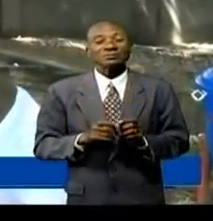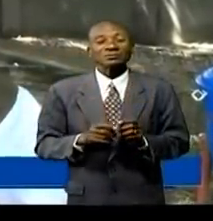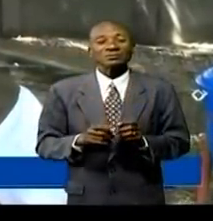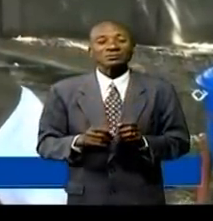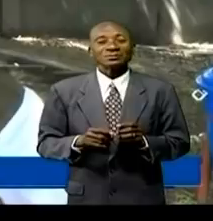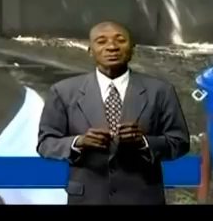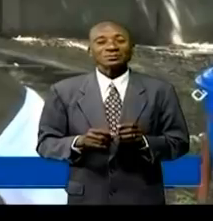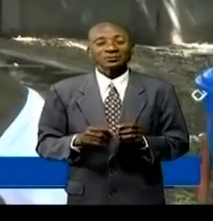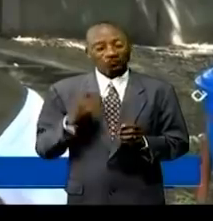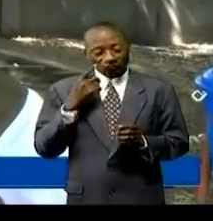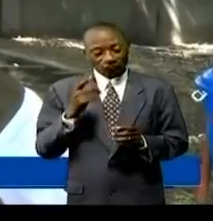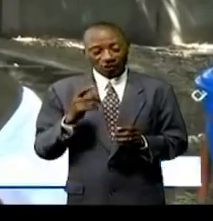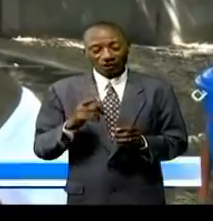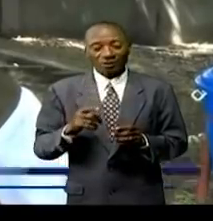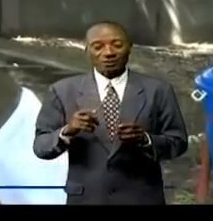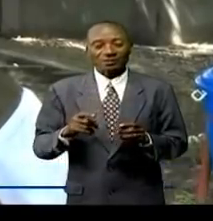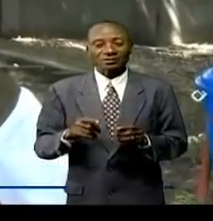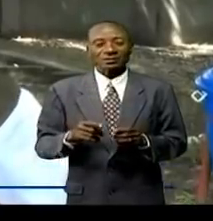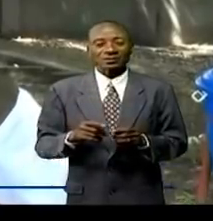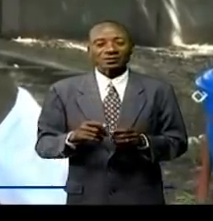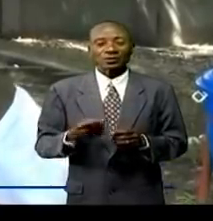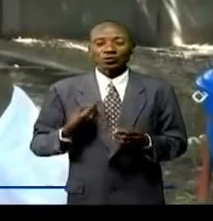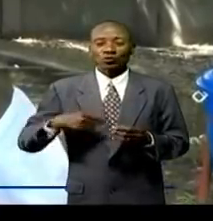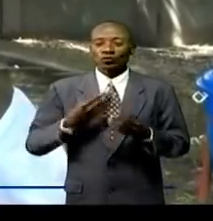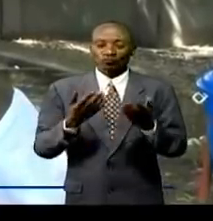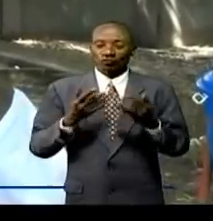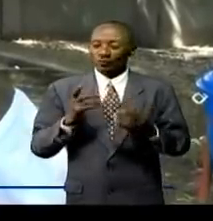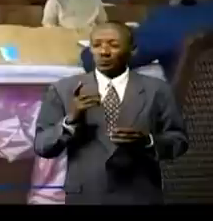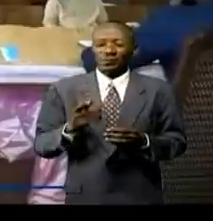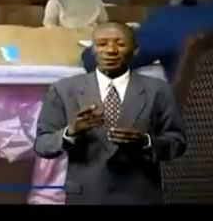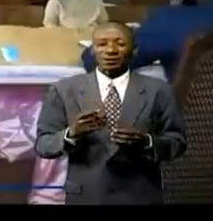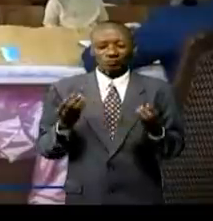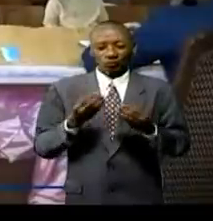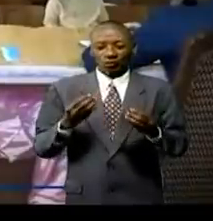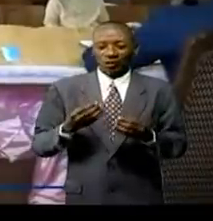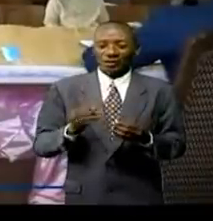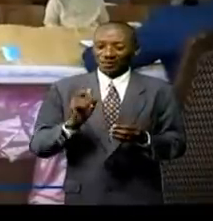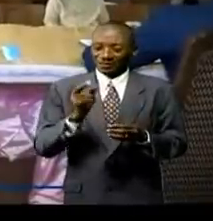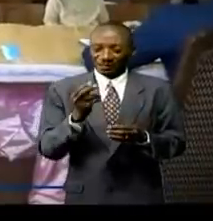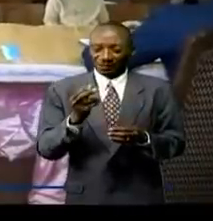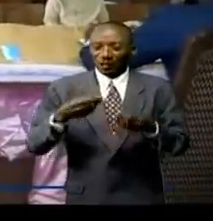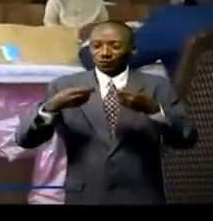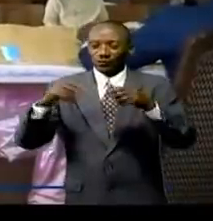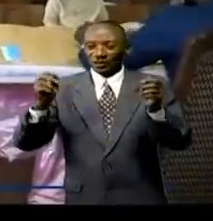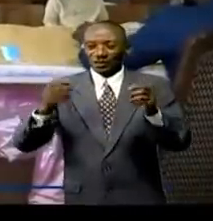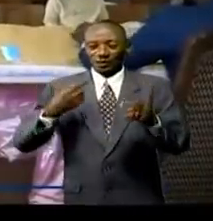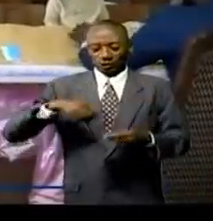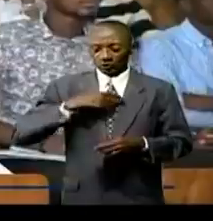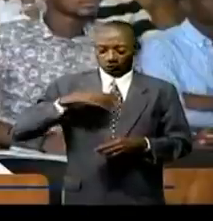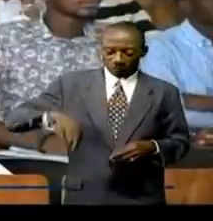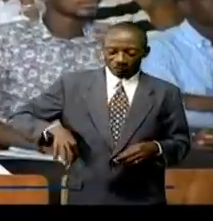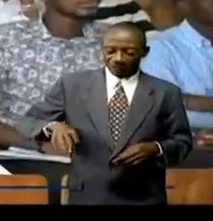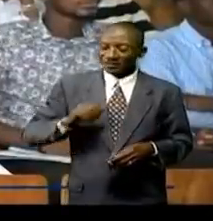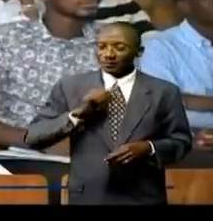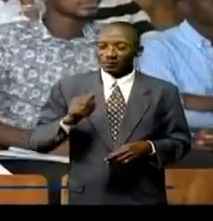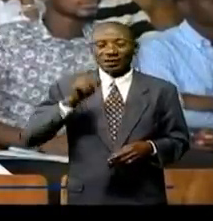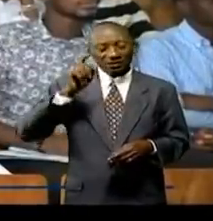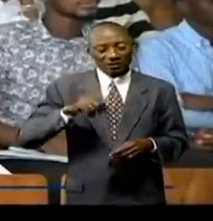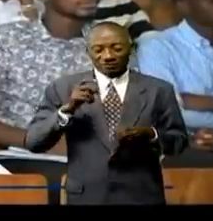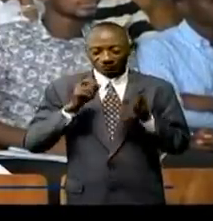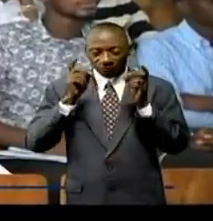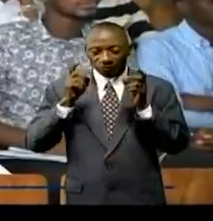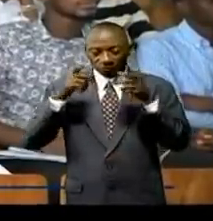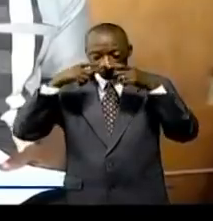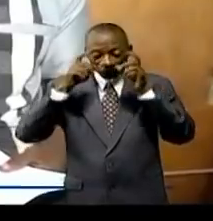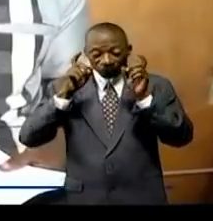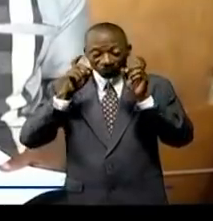actions qui font que les ressources ne profitent pas aux Congolais que nous sommes. L'université Loyola du Congo éduque ses étudiants à la